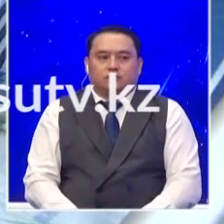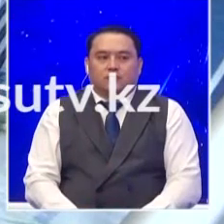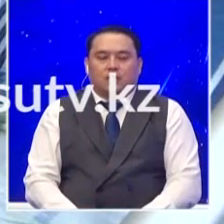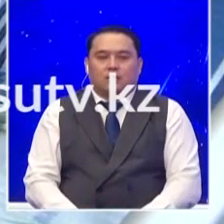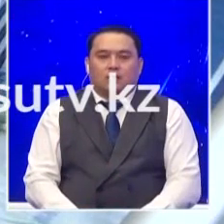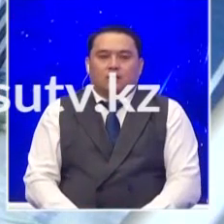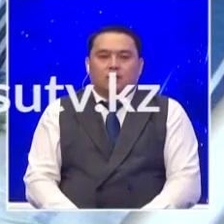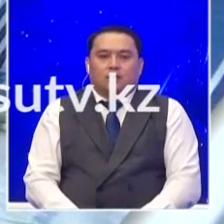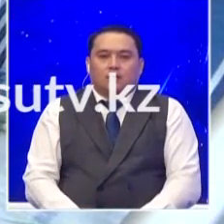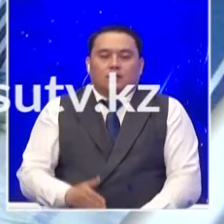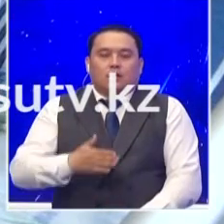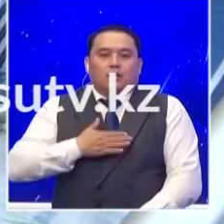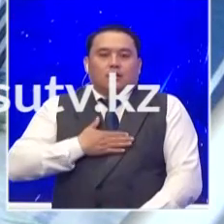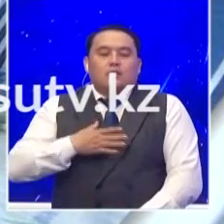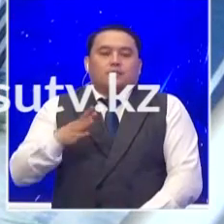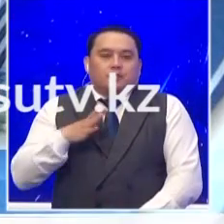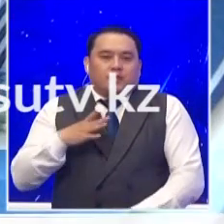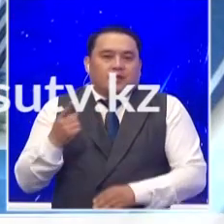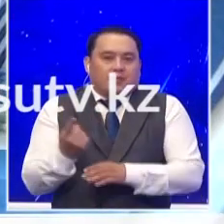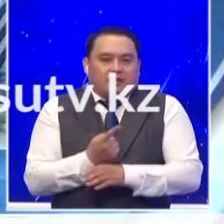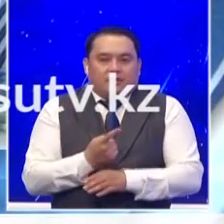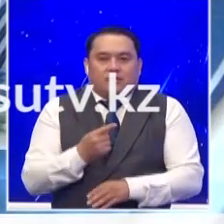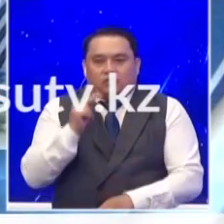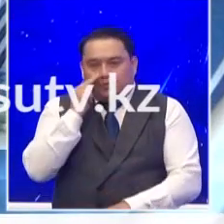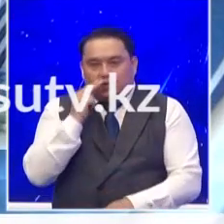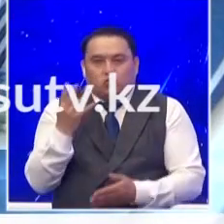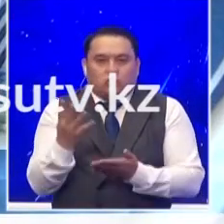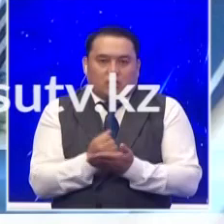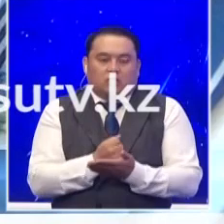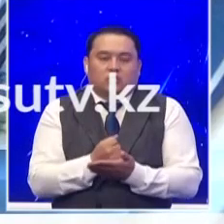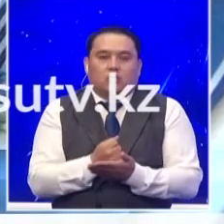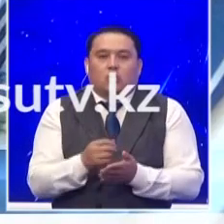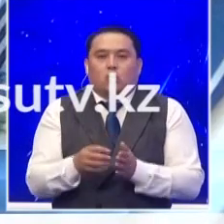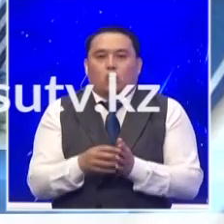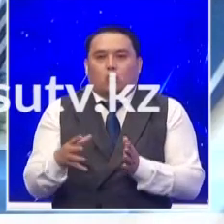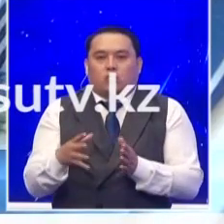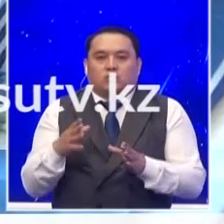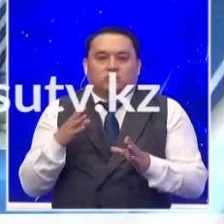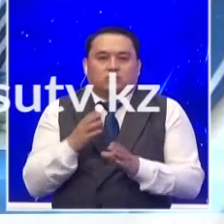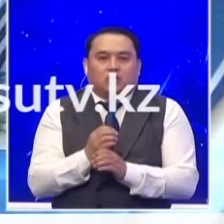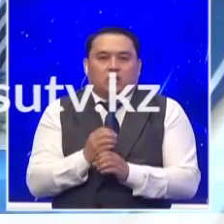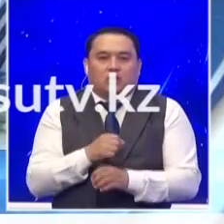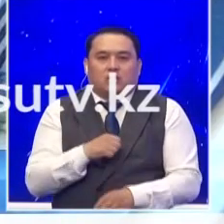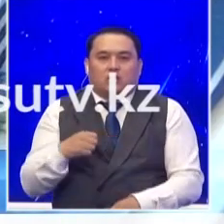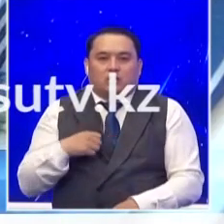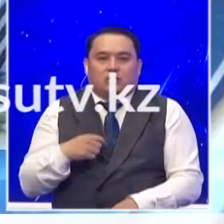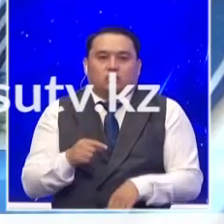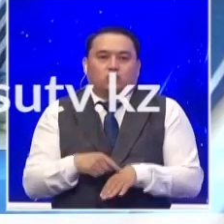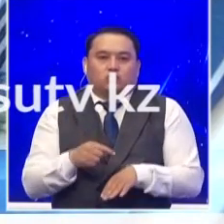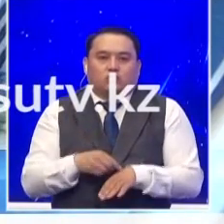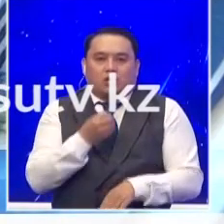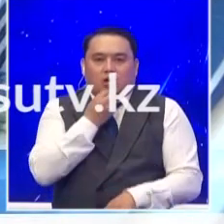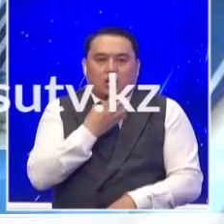была химиоэмболизация в Чимкенте. Было очень удачно. Опухоль уменьшился. Я себя хорошо